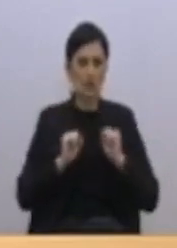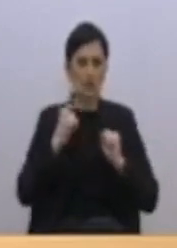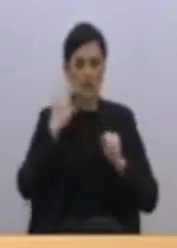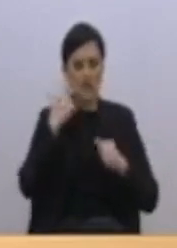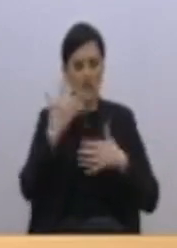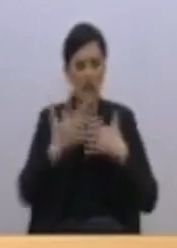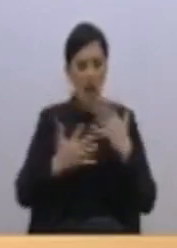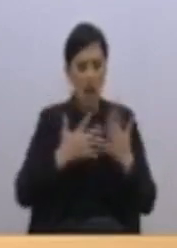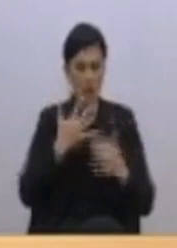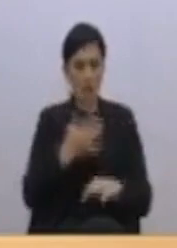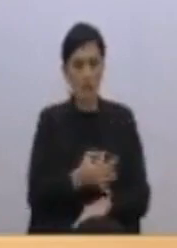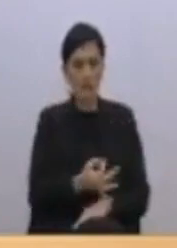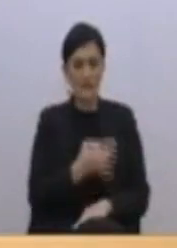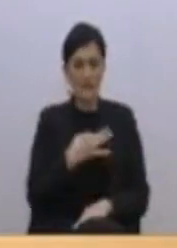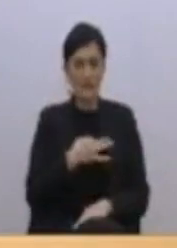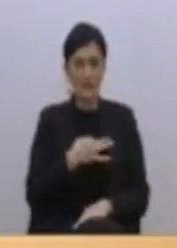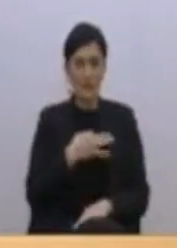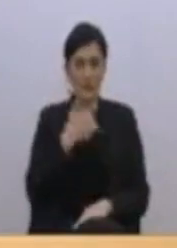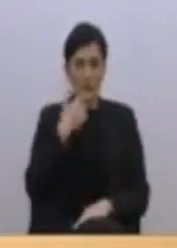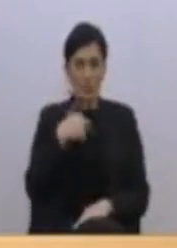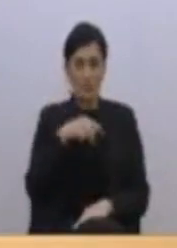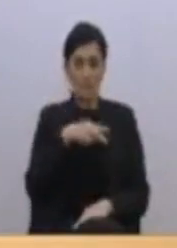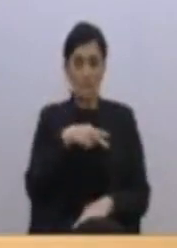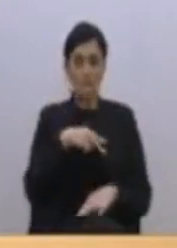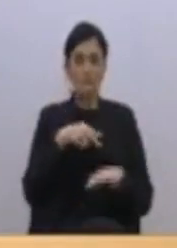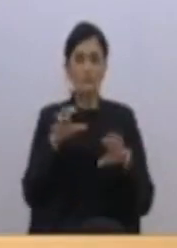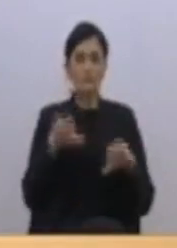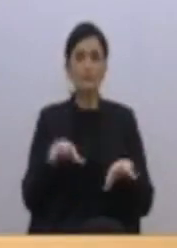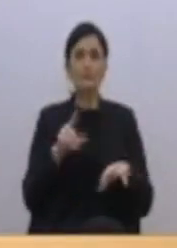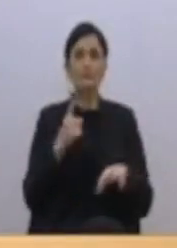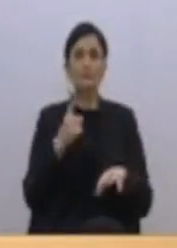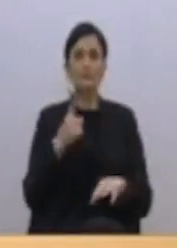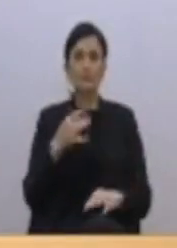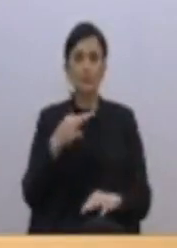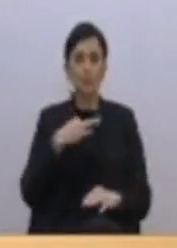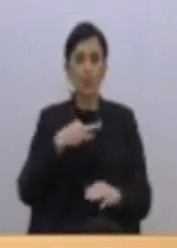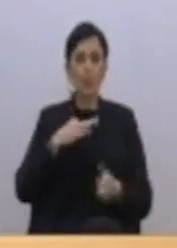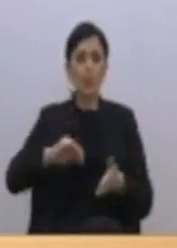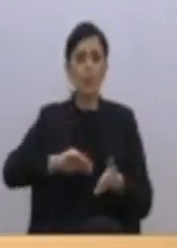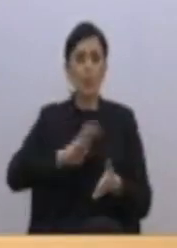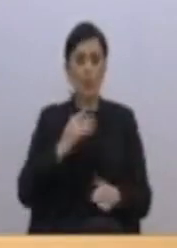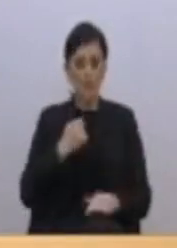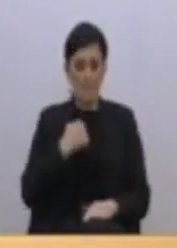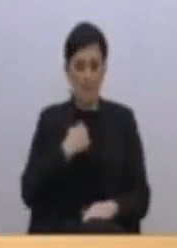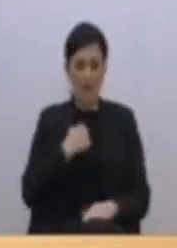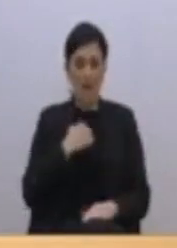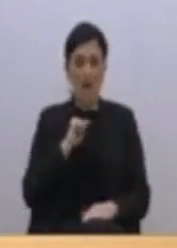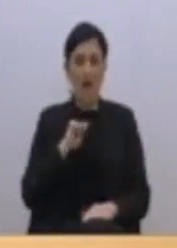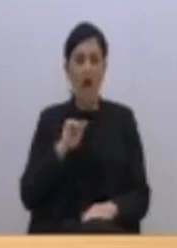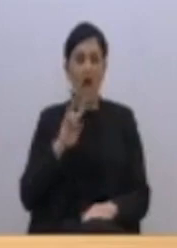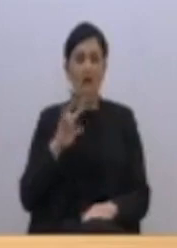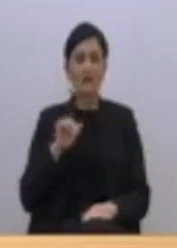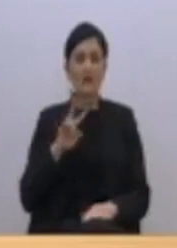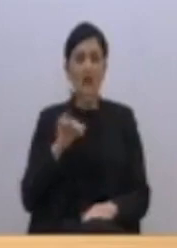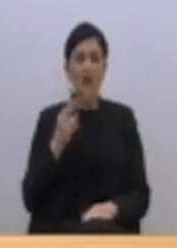გაურკვეველია და იქნებ გვიპასუხოთ ბატონო პარლამენტის თავმჯდომარე, რატომ გითხარით ვარი მე და ანა ნაცვლიშვილს